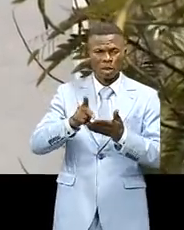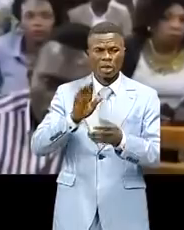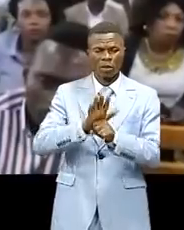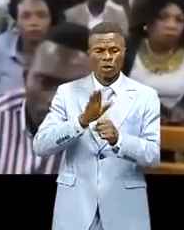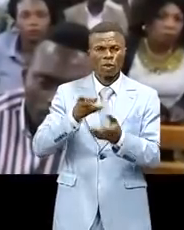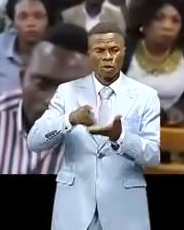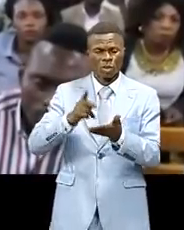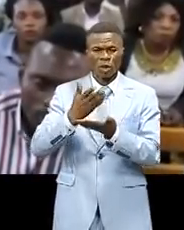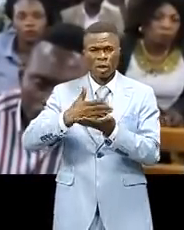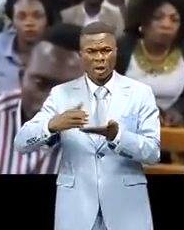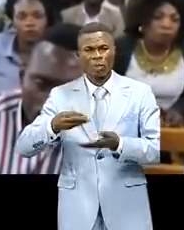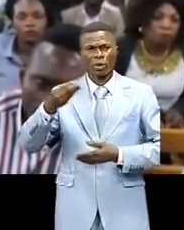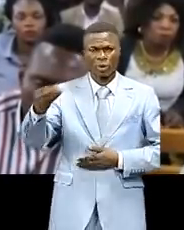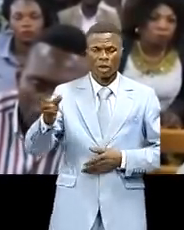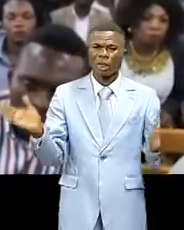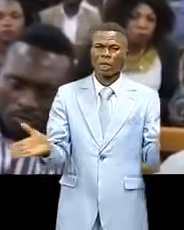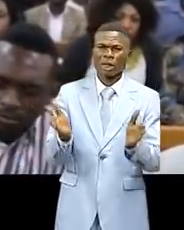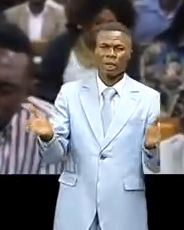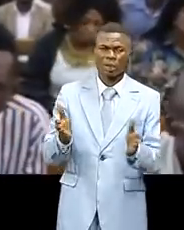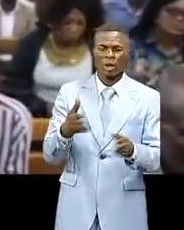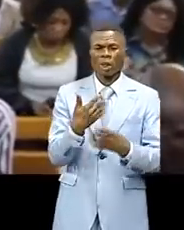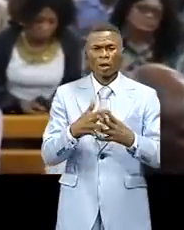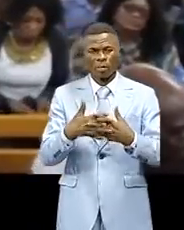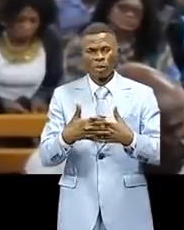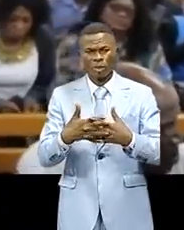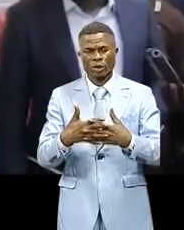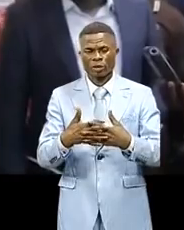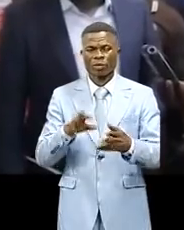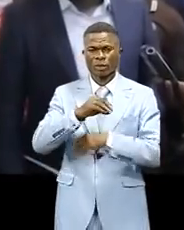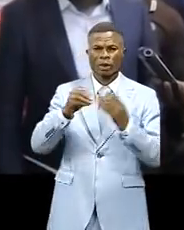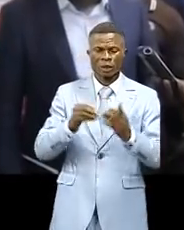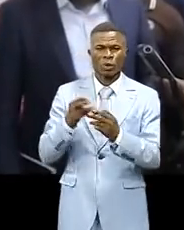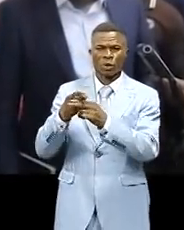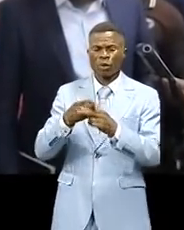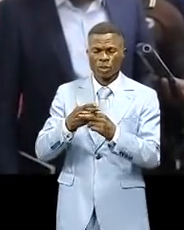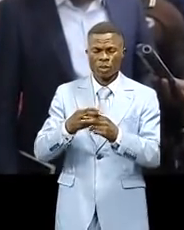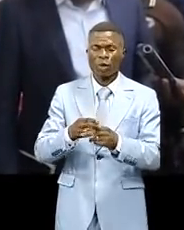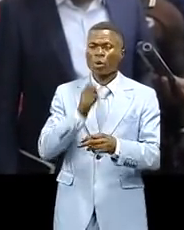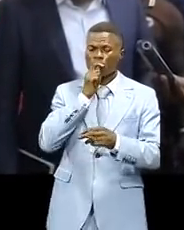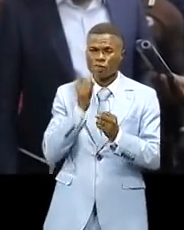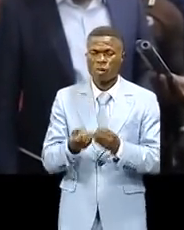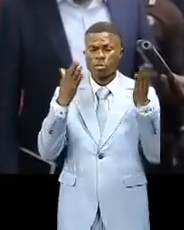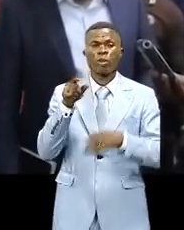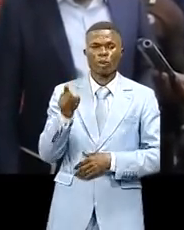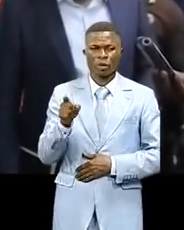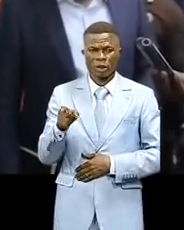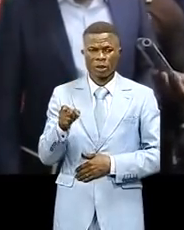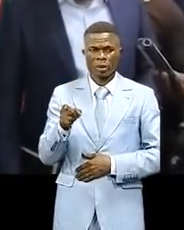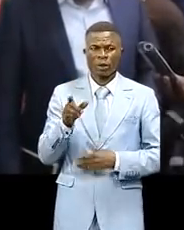salaire et renforcer ainsi en équipements ces centres des surveillances volcanologique ovation